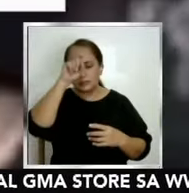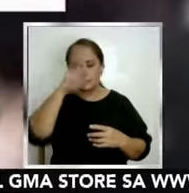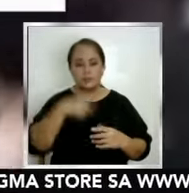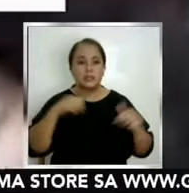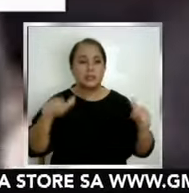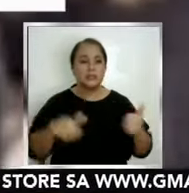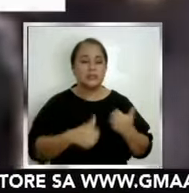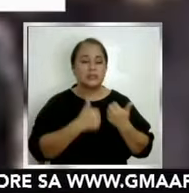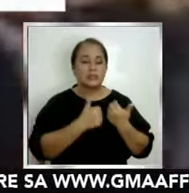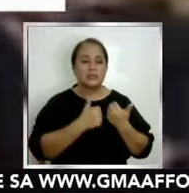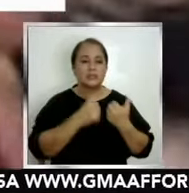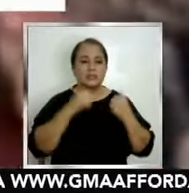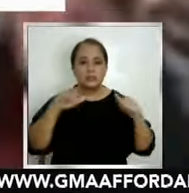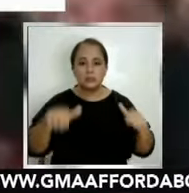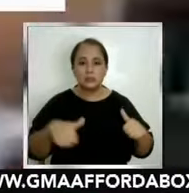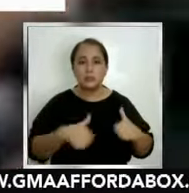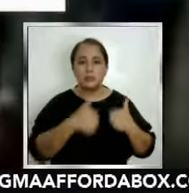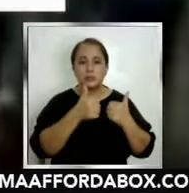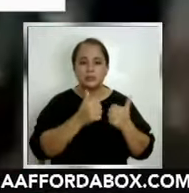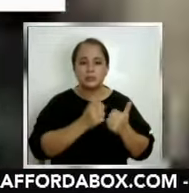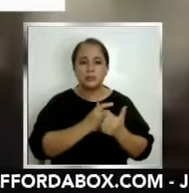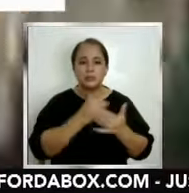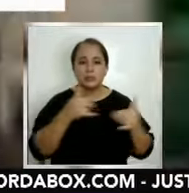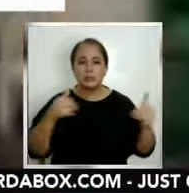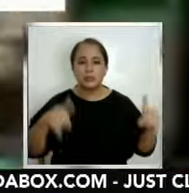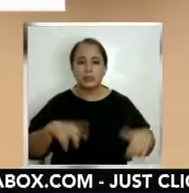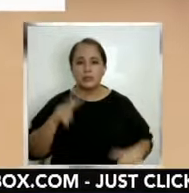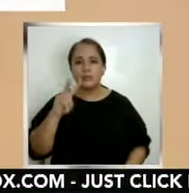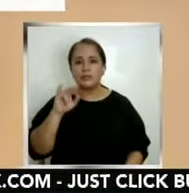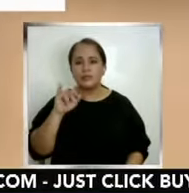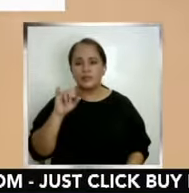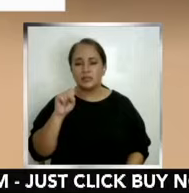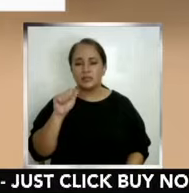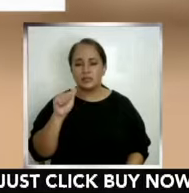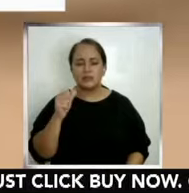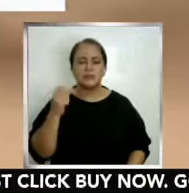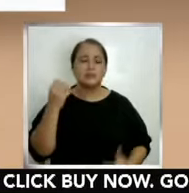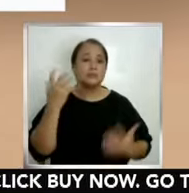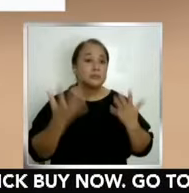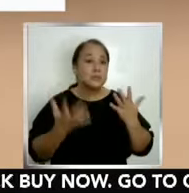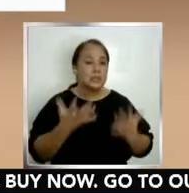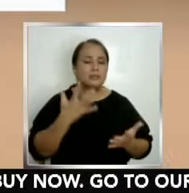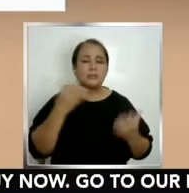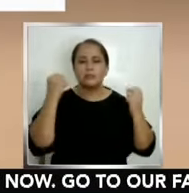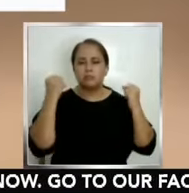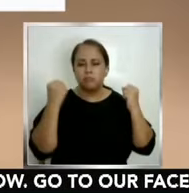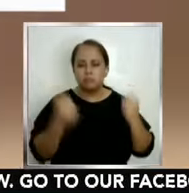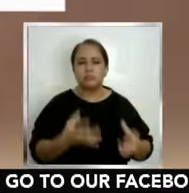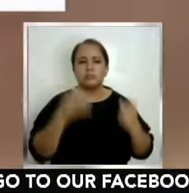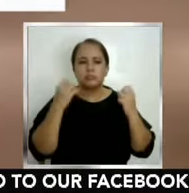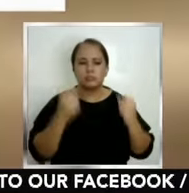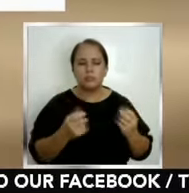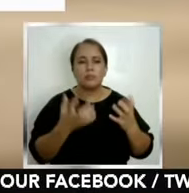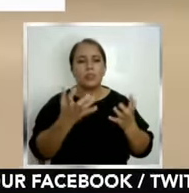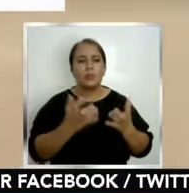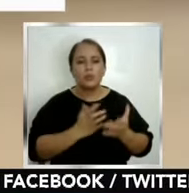Sudan side, yung may visa. Siguro sa dami ng nais tumawid, hindi lang mga